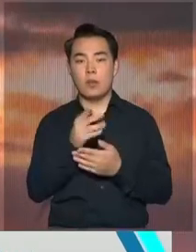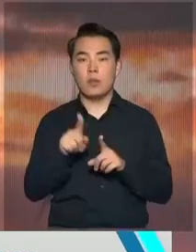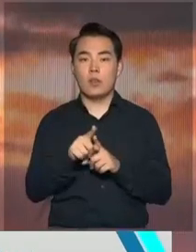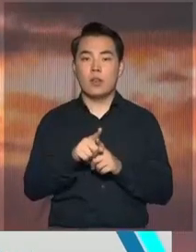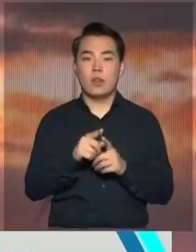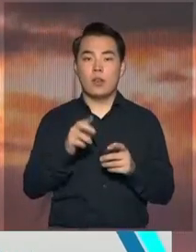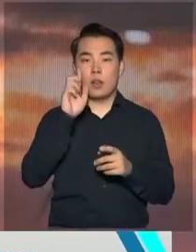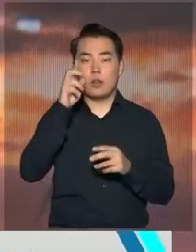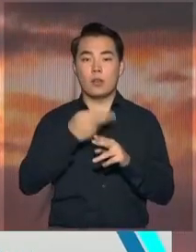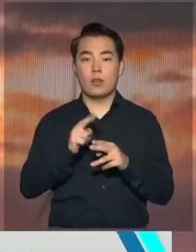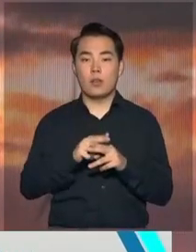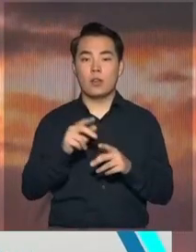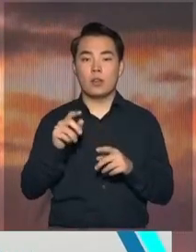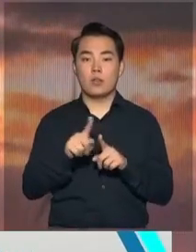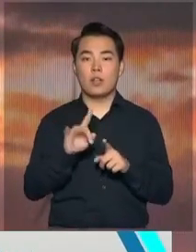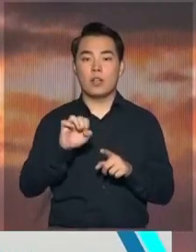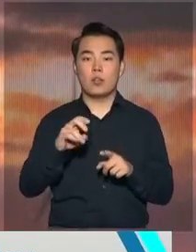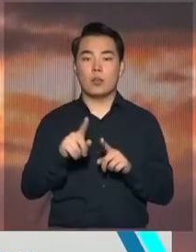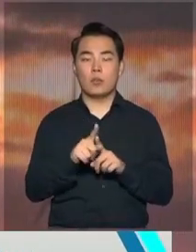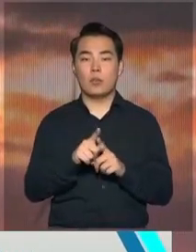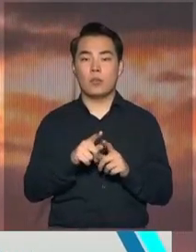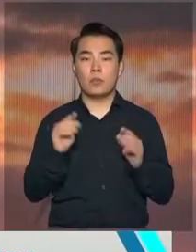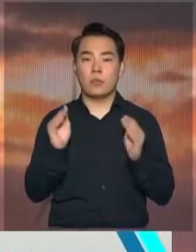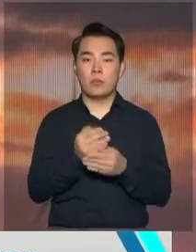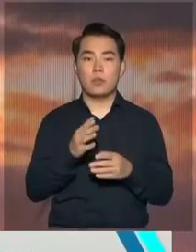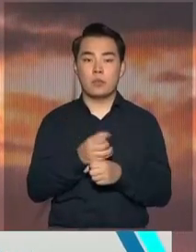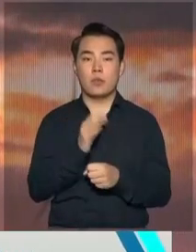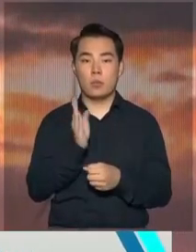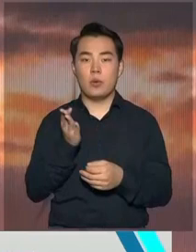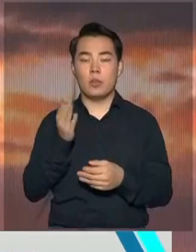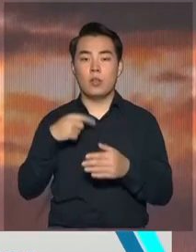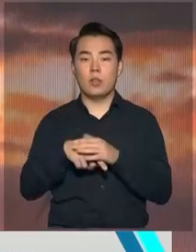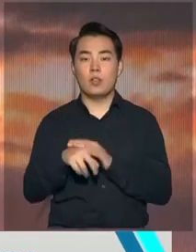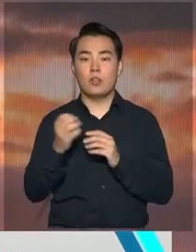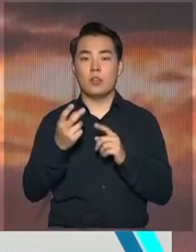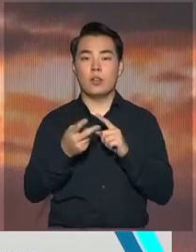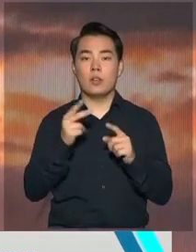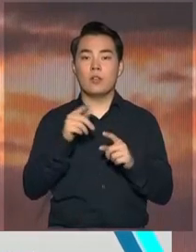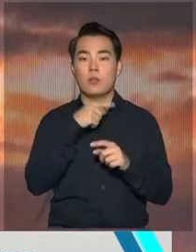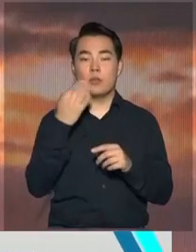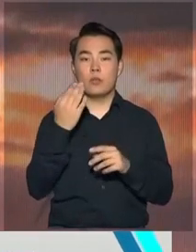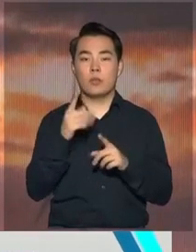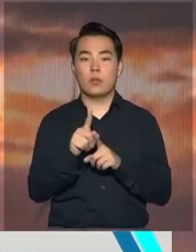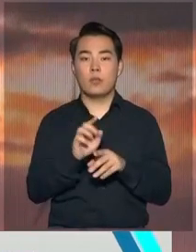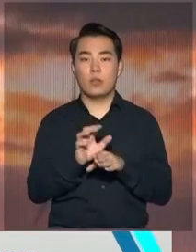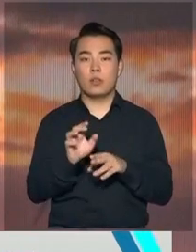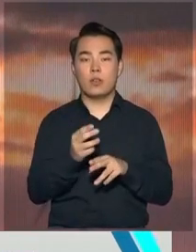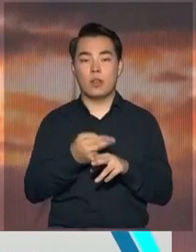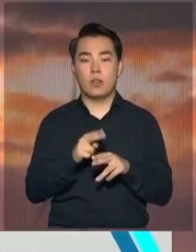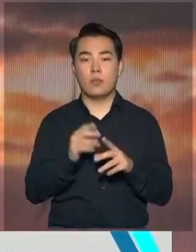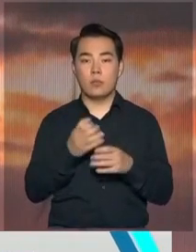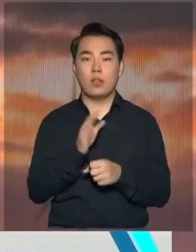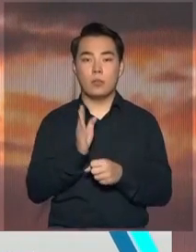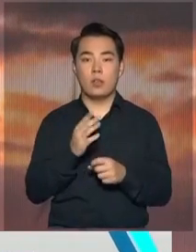ресурсын азайтады олар біріншіден. Ал жаңартылатын бұл табиғаттың күші есебінен ұдайы жұмыс жасап тұратын болады. Ал үшіншісі, негізгісі, бұл қазір